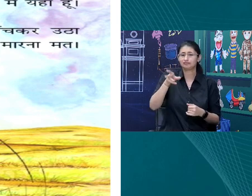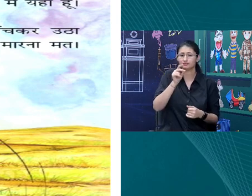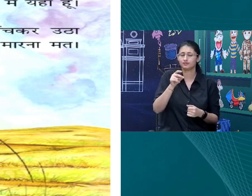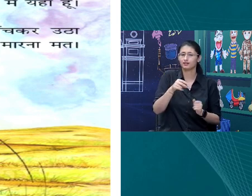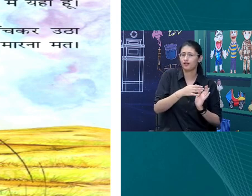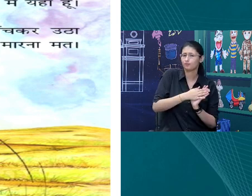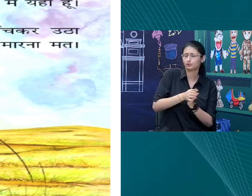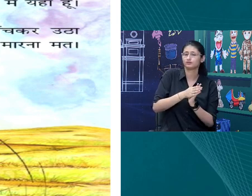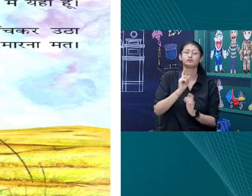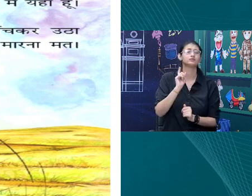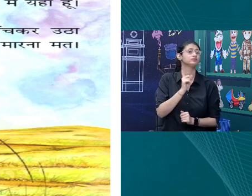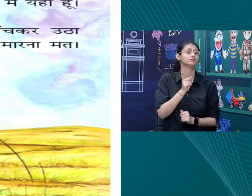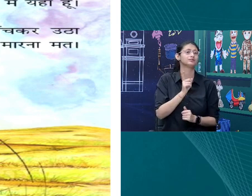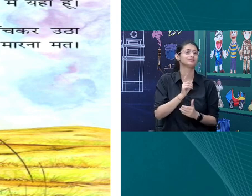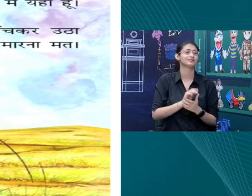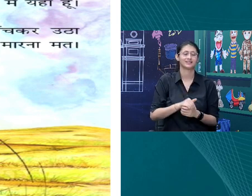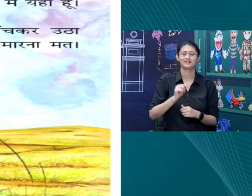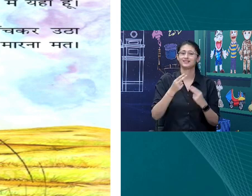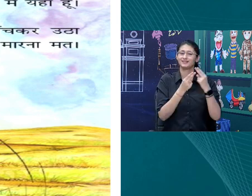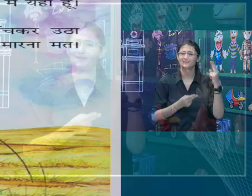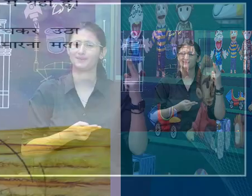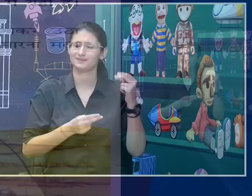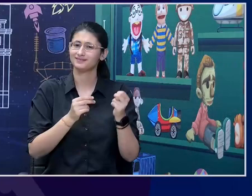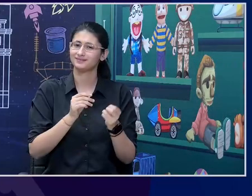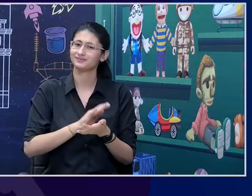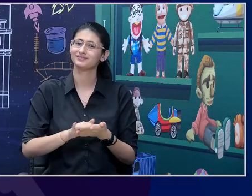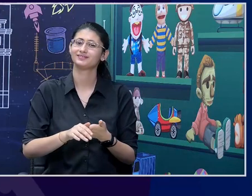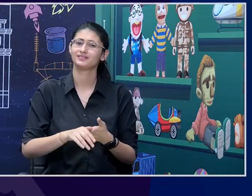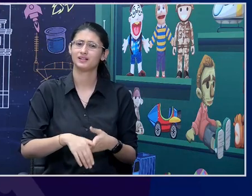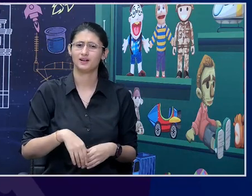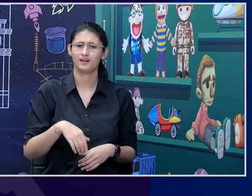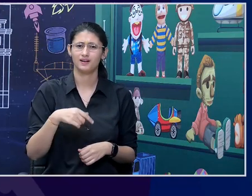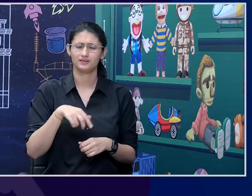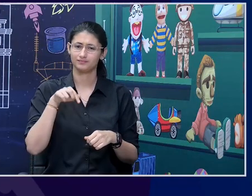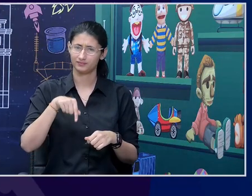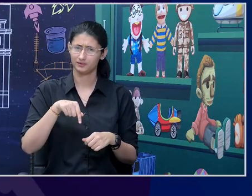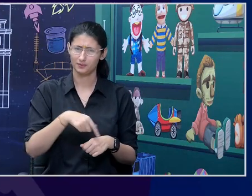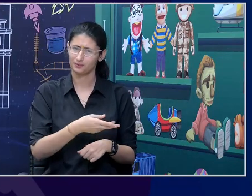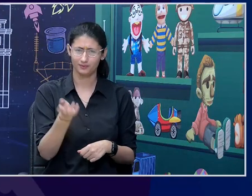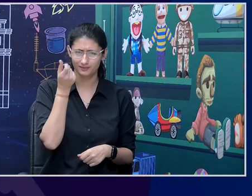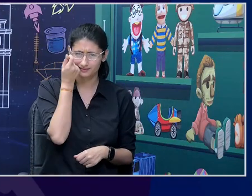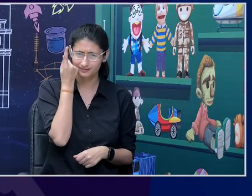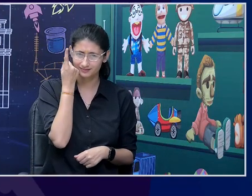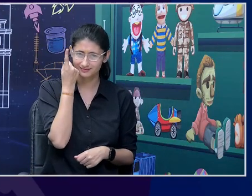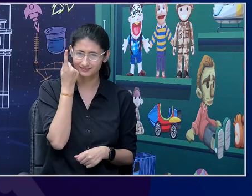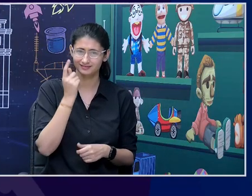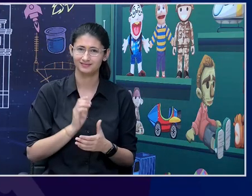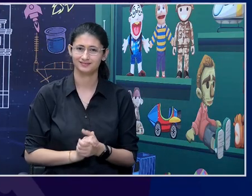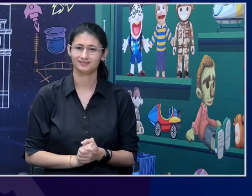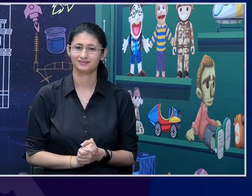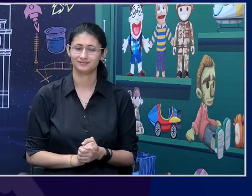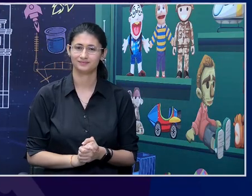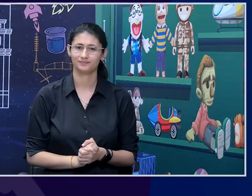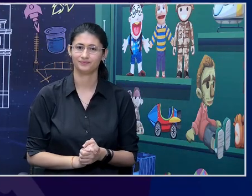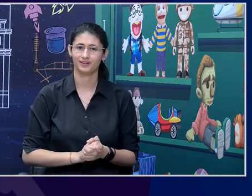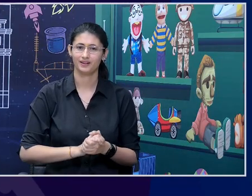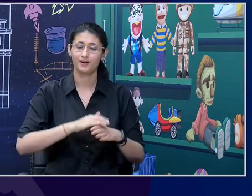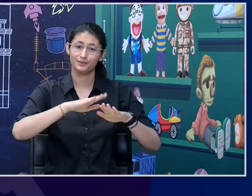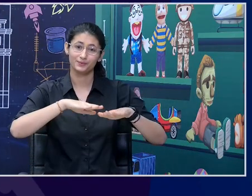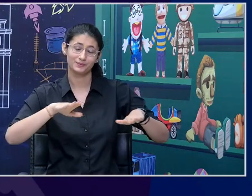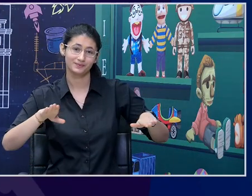कहानी प्यारे बच्चों आपको कहानी समझ आई होगी और अच्छी लगी होगी बच्चे तो कक्षा में इस कहानी को खूब